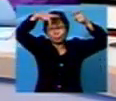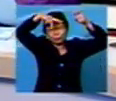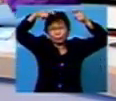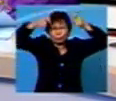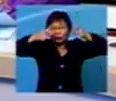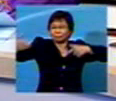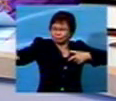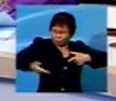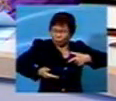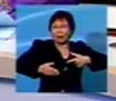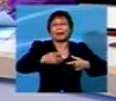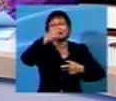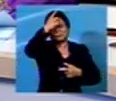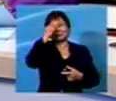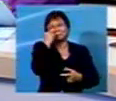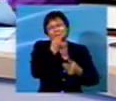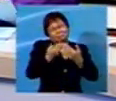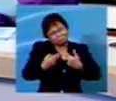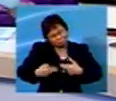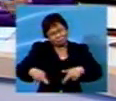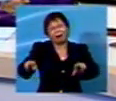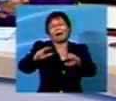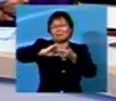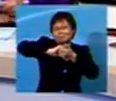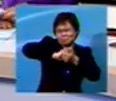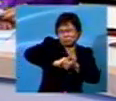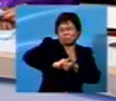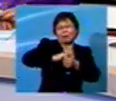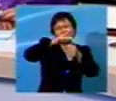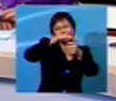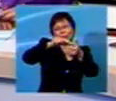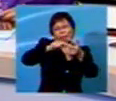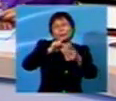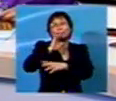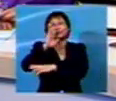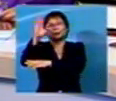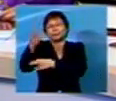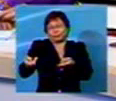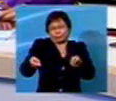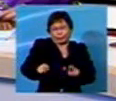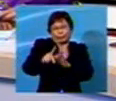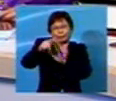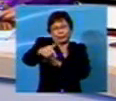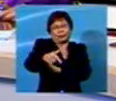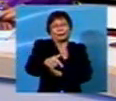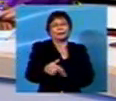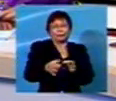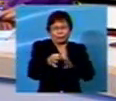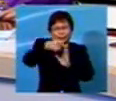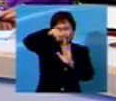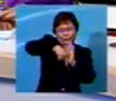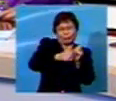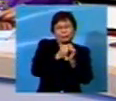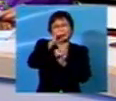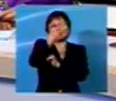nahyan sekaligus bakal membuka ruang persebatan melalui beberapa Siri perjanjian yang bakal dimeterai baik butirannya bersama